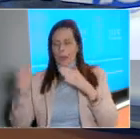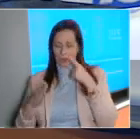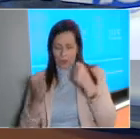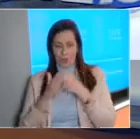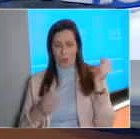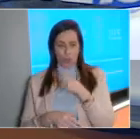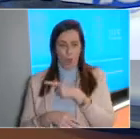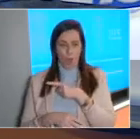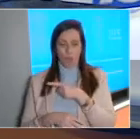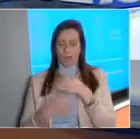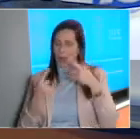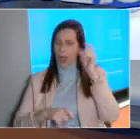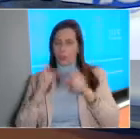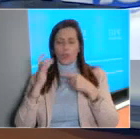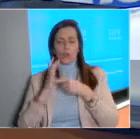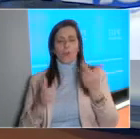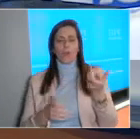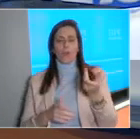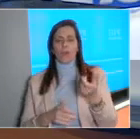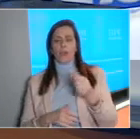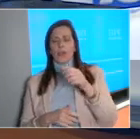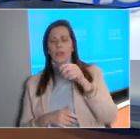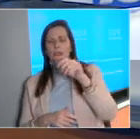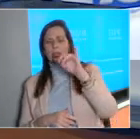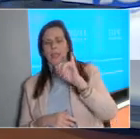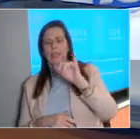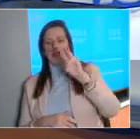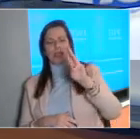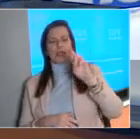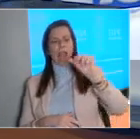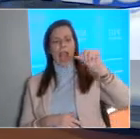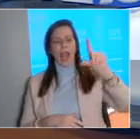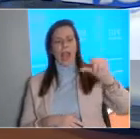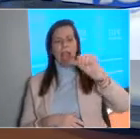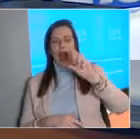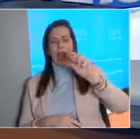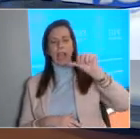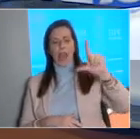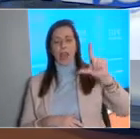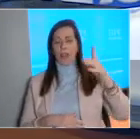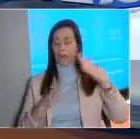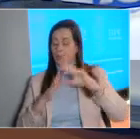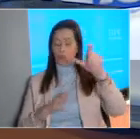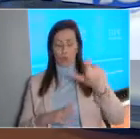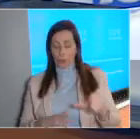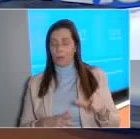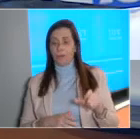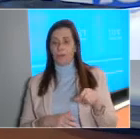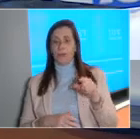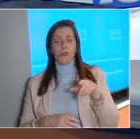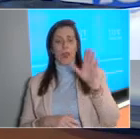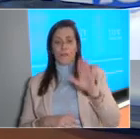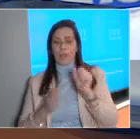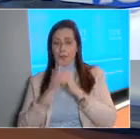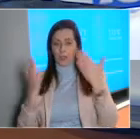בסוף השבוע כמה אנשים, כמו ישראל אראל, מאבות המתיישבים ביהודה ושומרון, גוש אמונים,